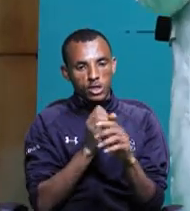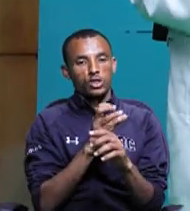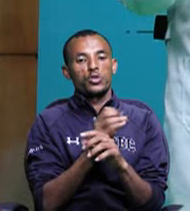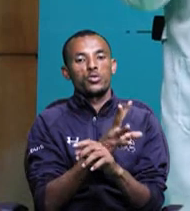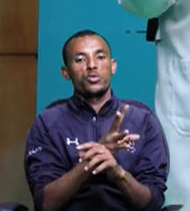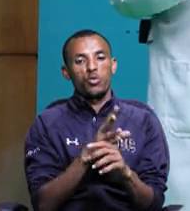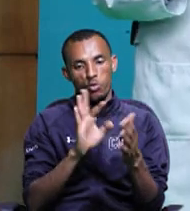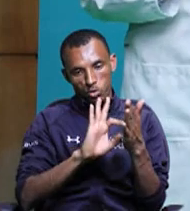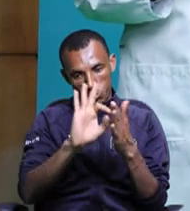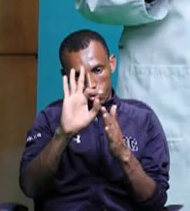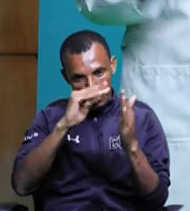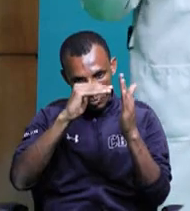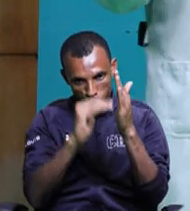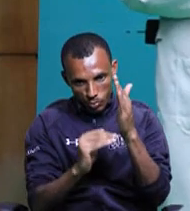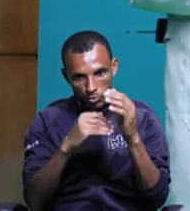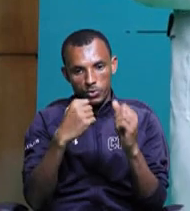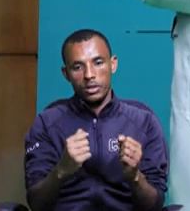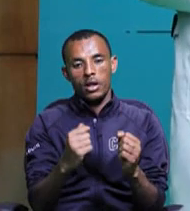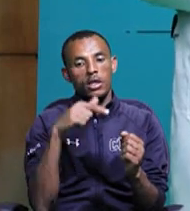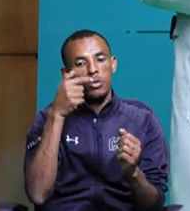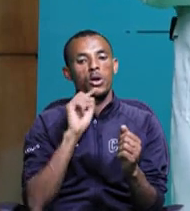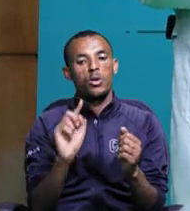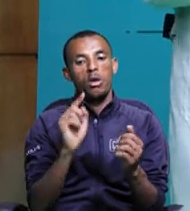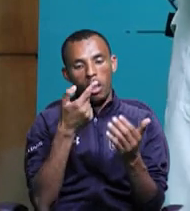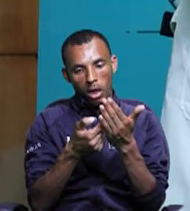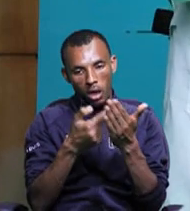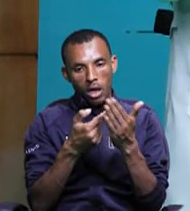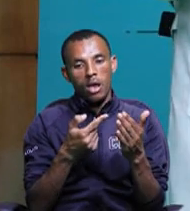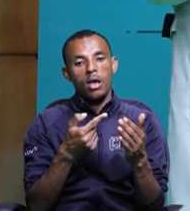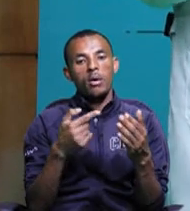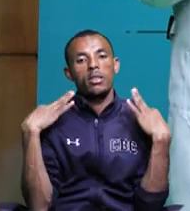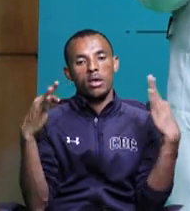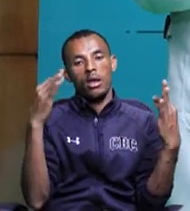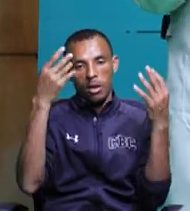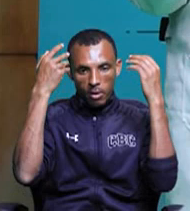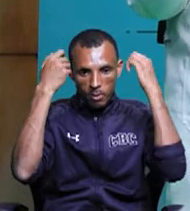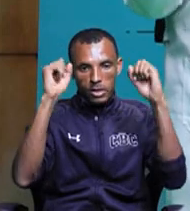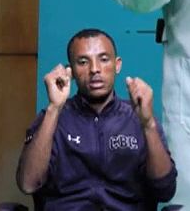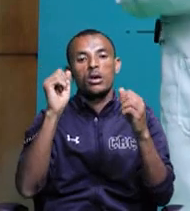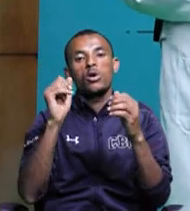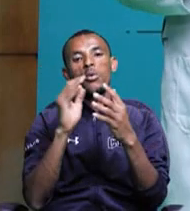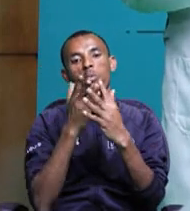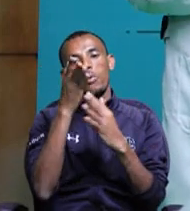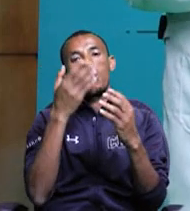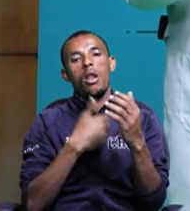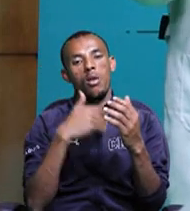ስርጭቱን ቁጥሩን መቀነስ ይቻላል ያለን ነው። ይህ በጤና ሚኒስቴር በኩል ያለው ሐሳብ